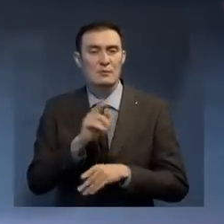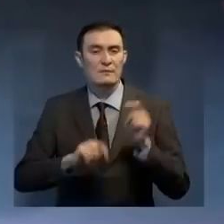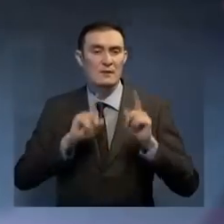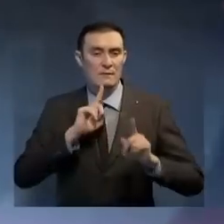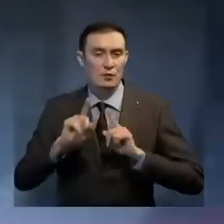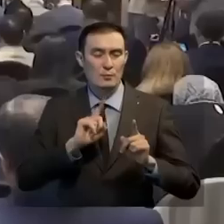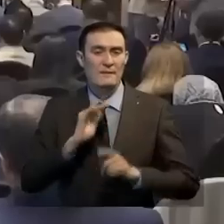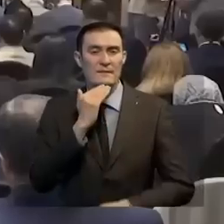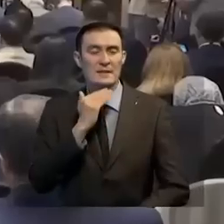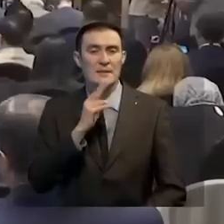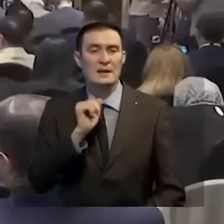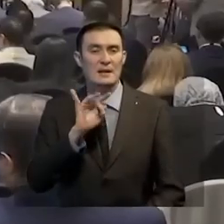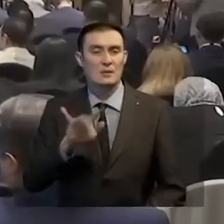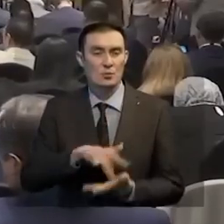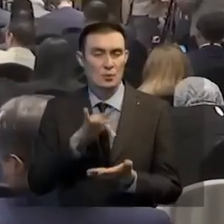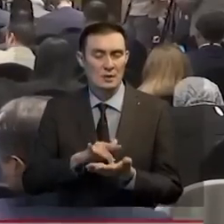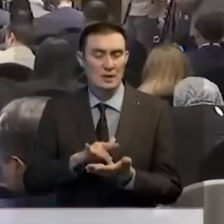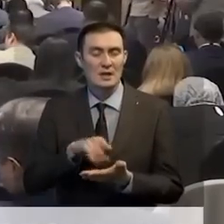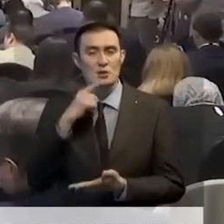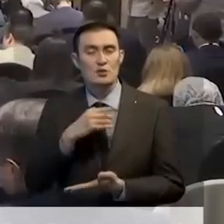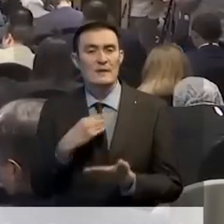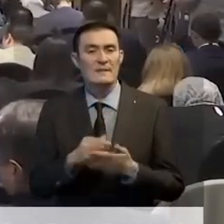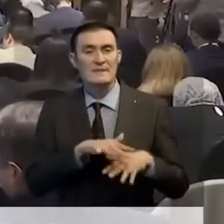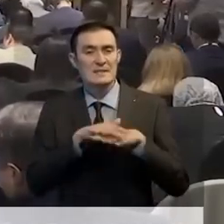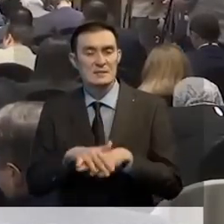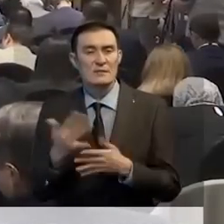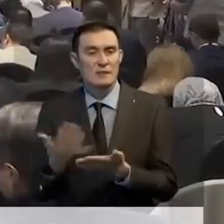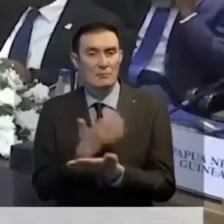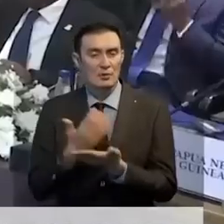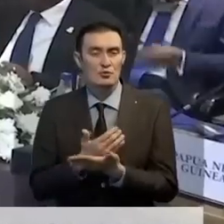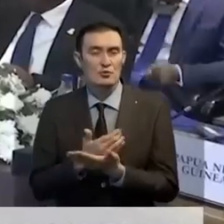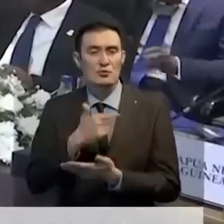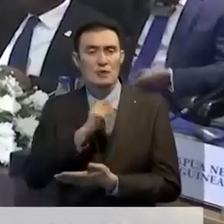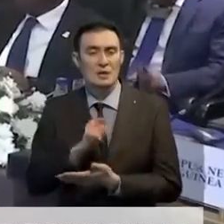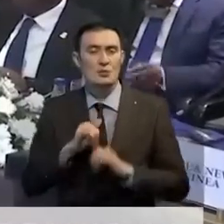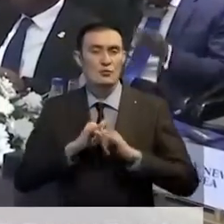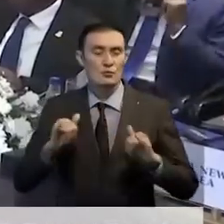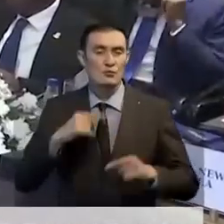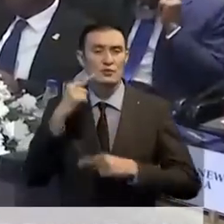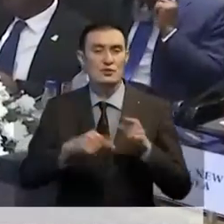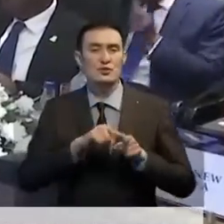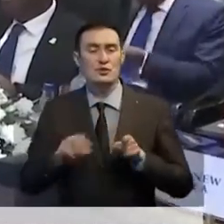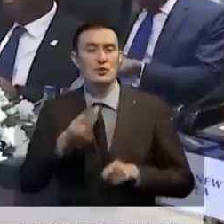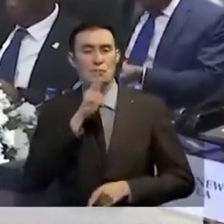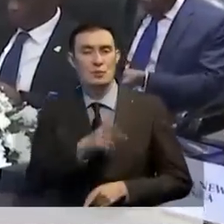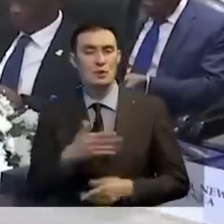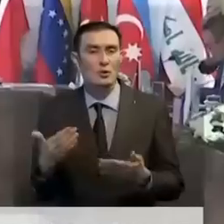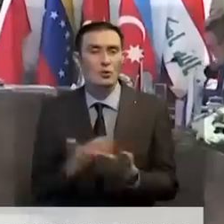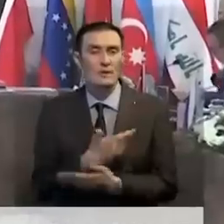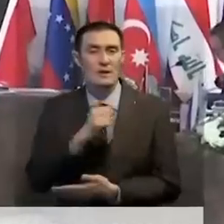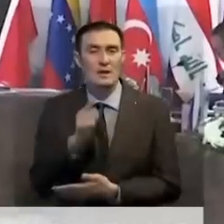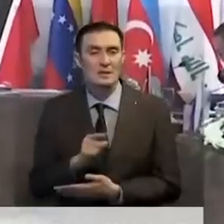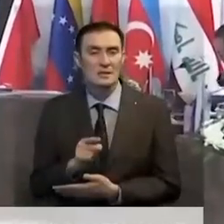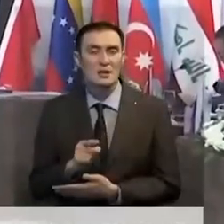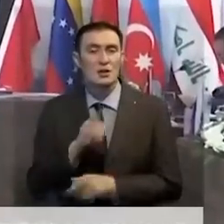стран-экспортеров на форуме в Каире. Отметили, что инвестиции в добычу увеличиваются, однако в течение следующих 3 лет новых источников